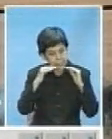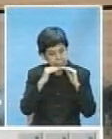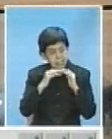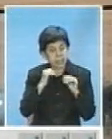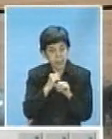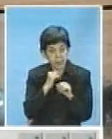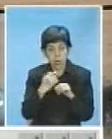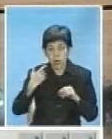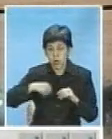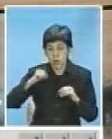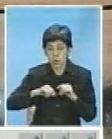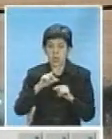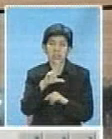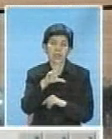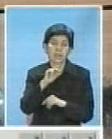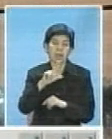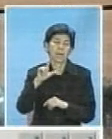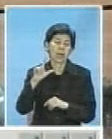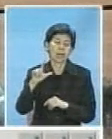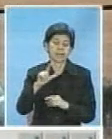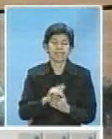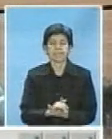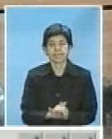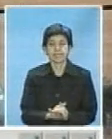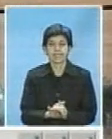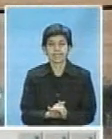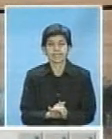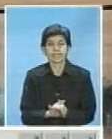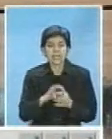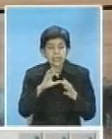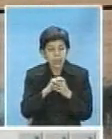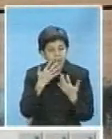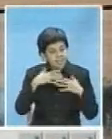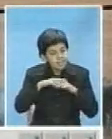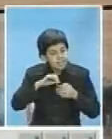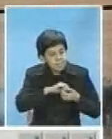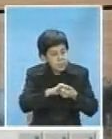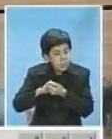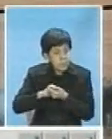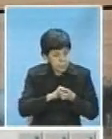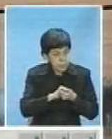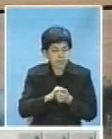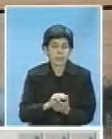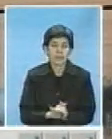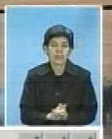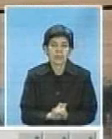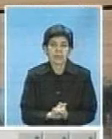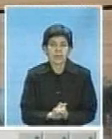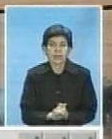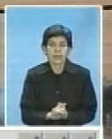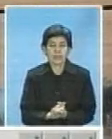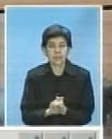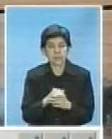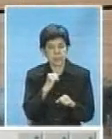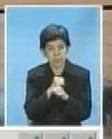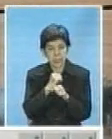ะคะกระทรวงยุติธรรมอีก33ล้านอันนี้เป็นเรื่องของการสมานฉันท์แล้วประเด็นของการปฏิ